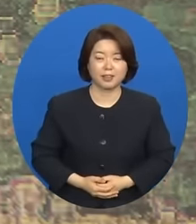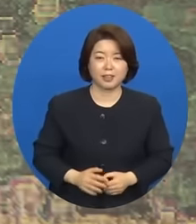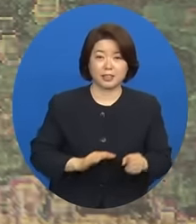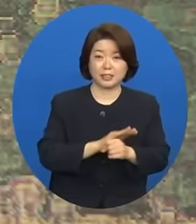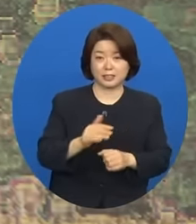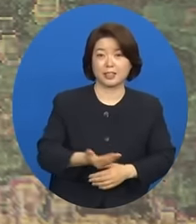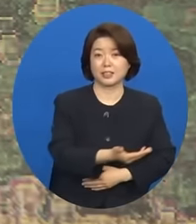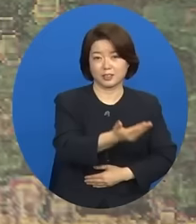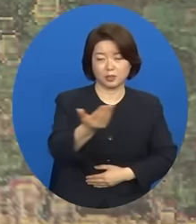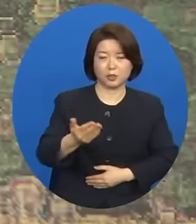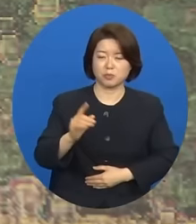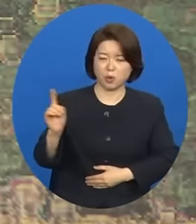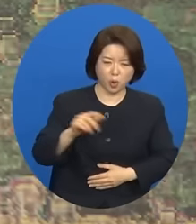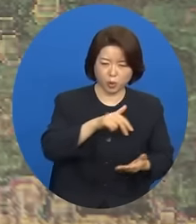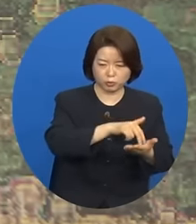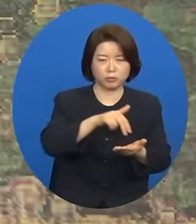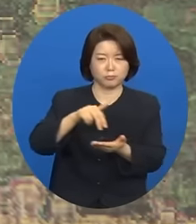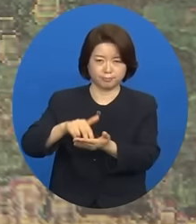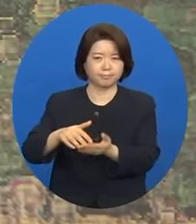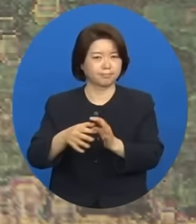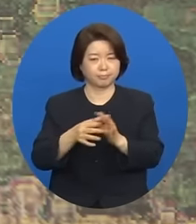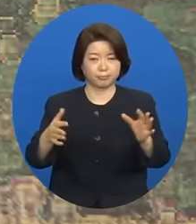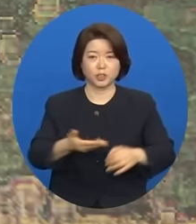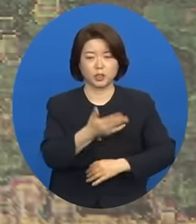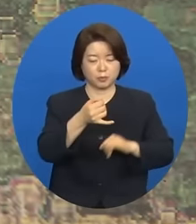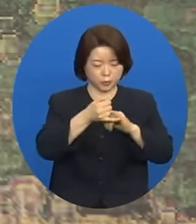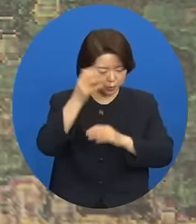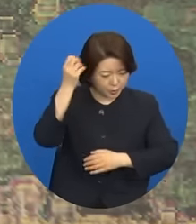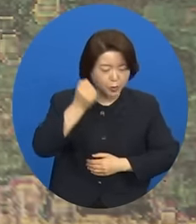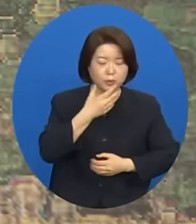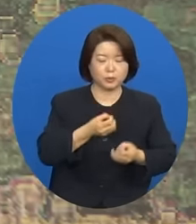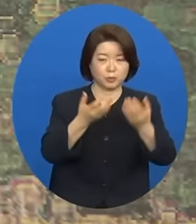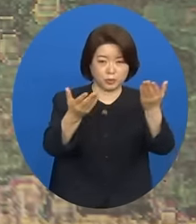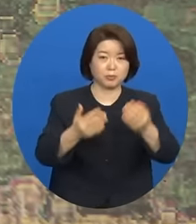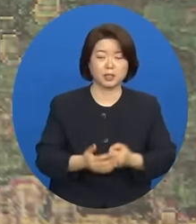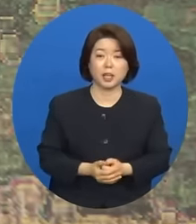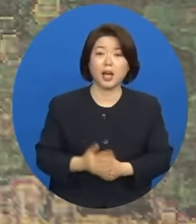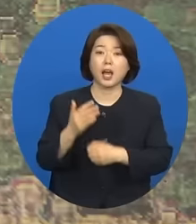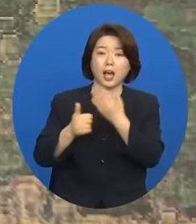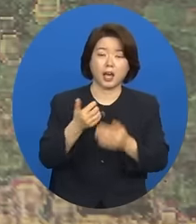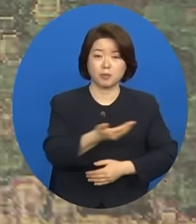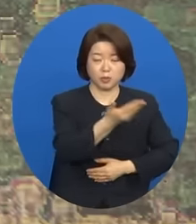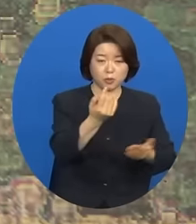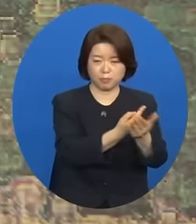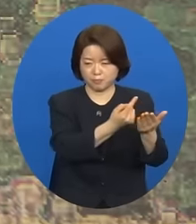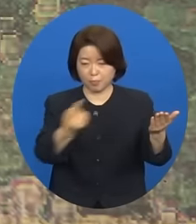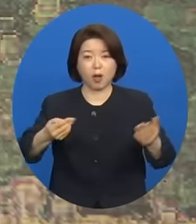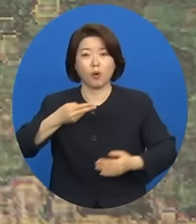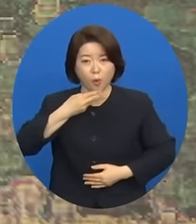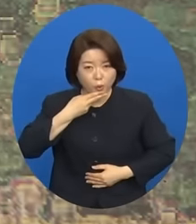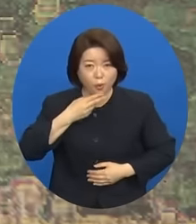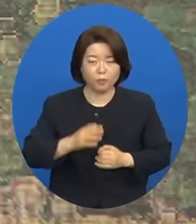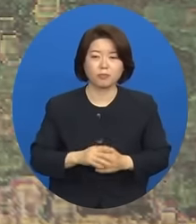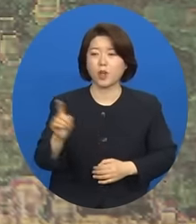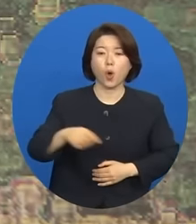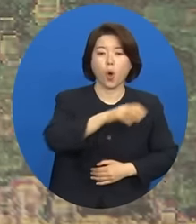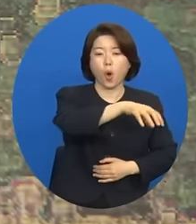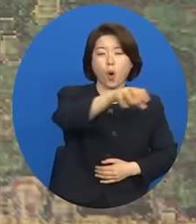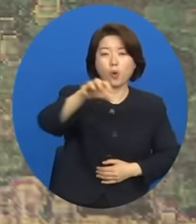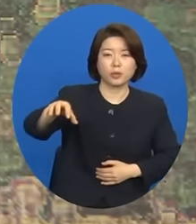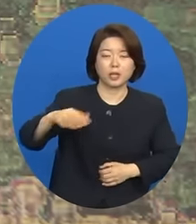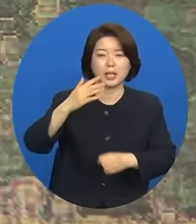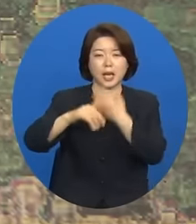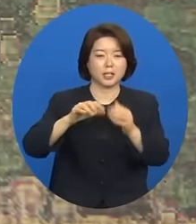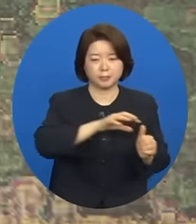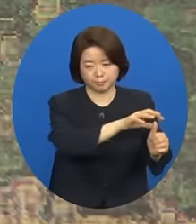여러분, 어떤 형편에 있든지 여러분 꼭 기억하시길 축복합니다. 하나님이 여러분을 떠나지 아니하시고 어디로 가든지 여러분을